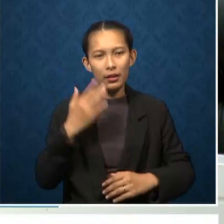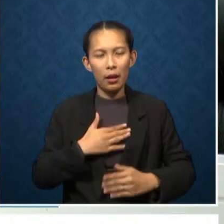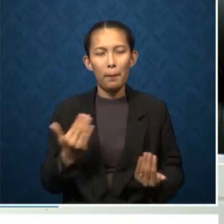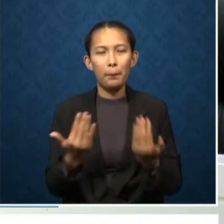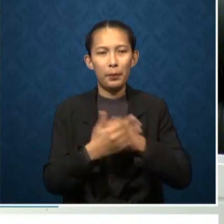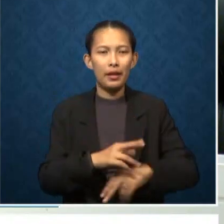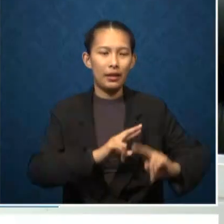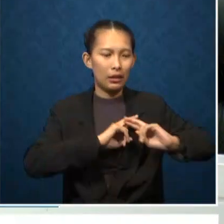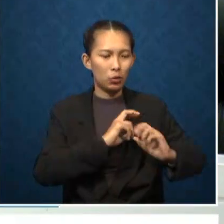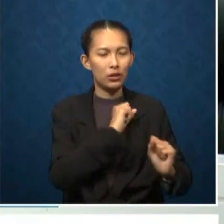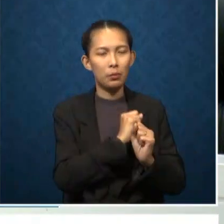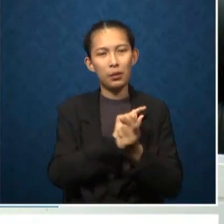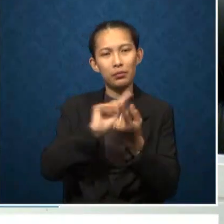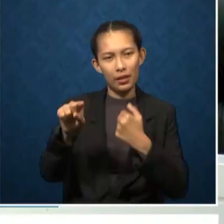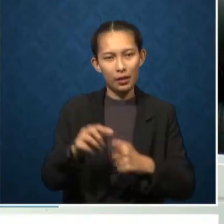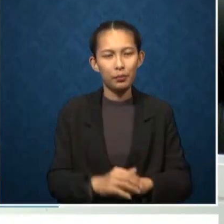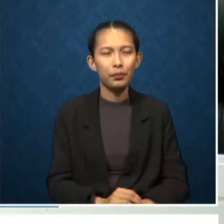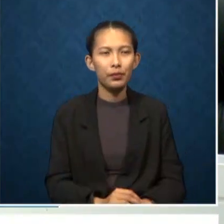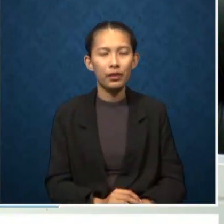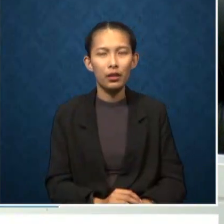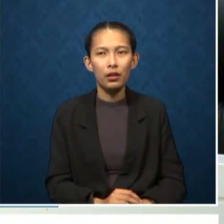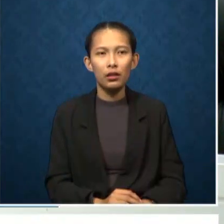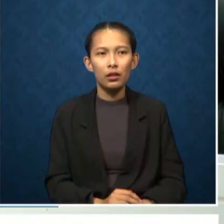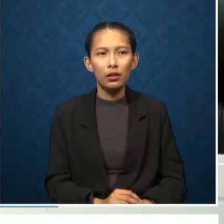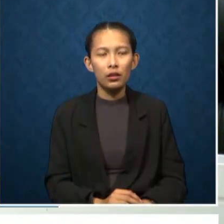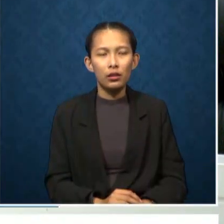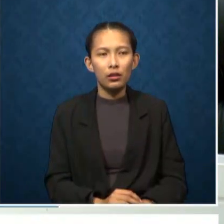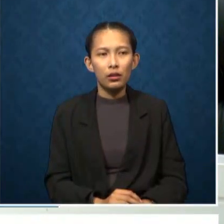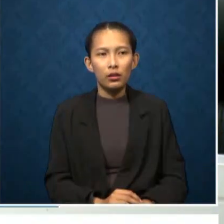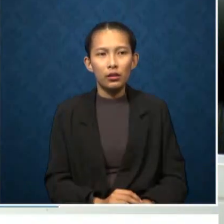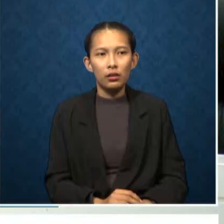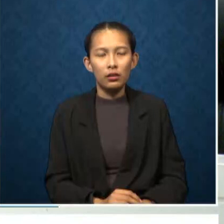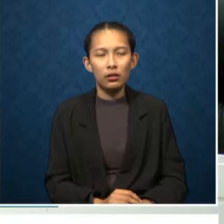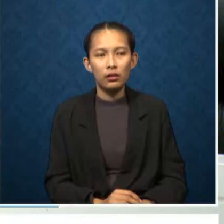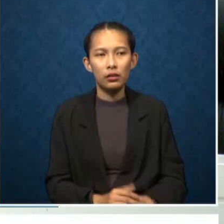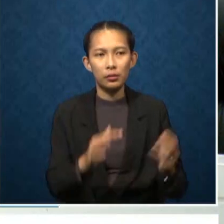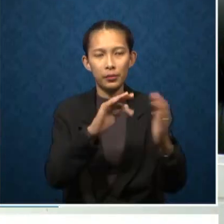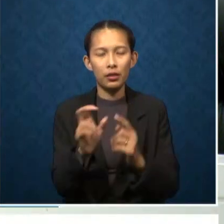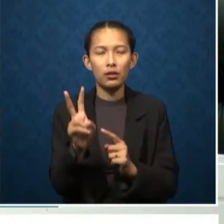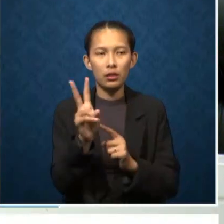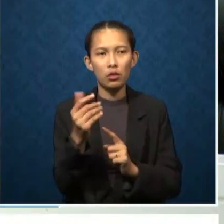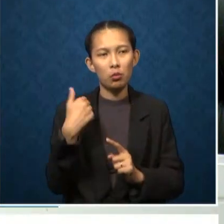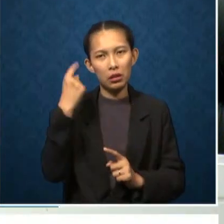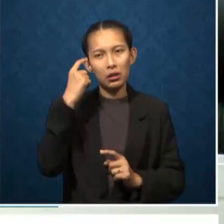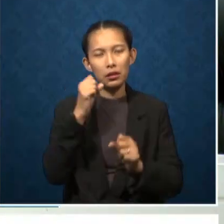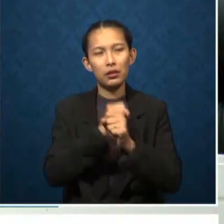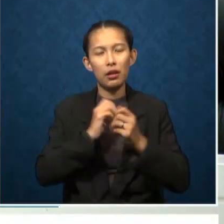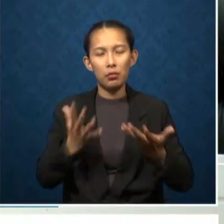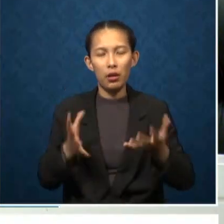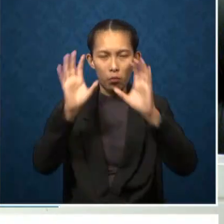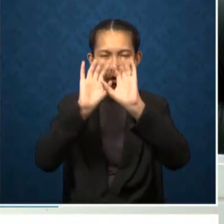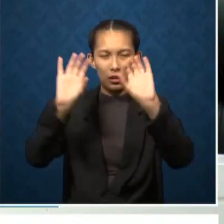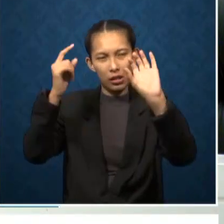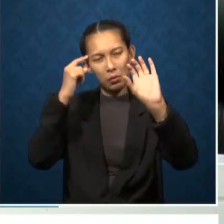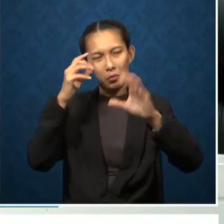งานประเด็นที่2นะคะก็คือเรื่องของการที่ทำให้ยังไงให้หน่วยงานภาครัฐสามารถจัดโครงสร้างได้อย่